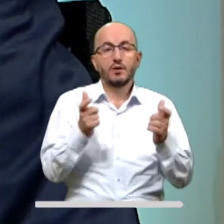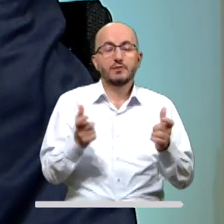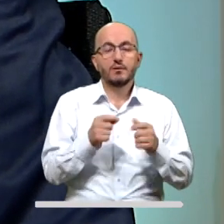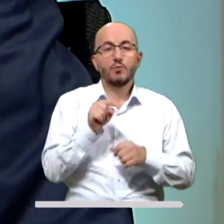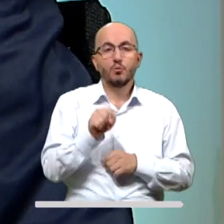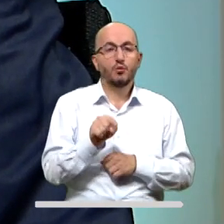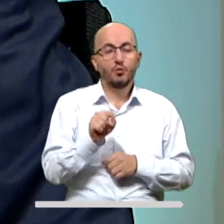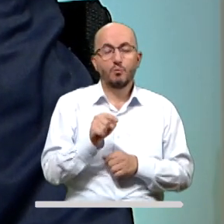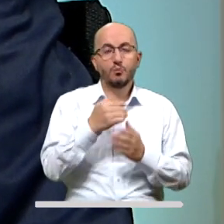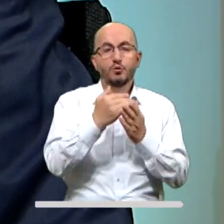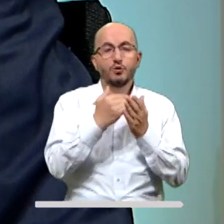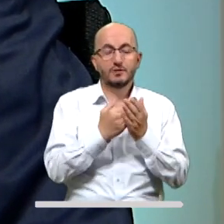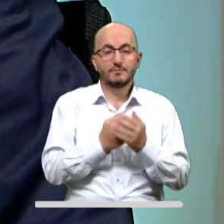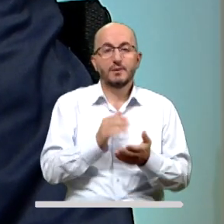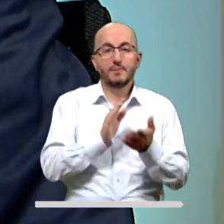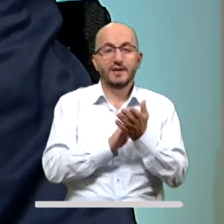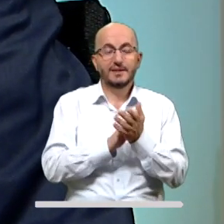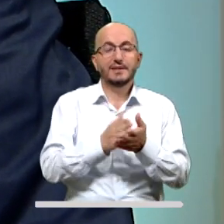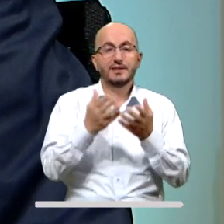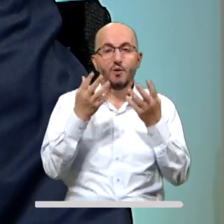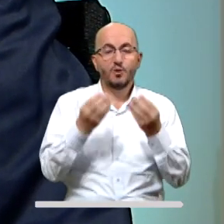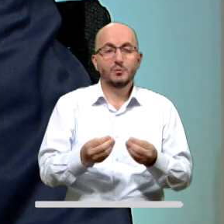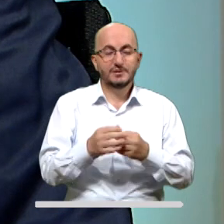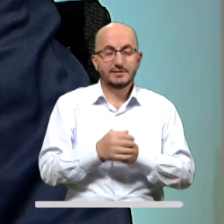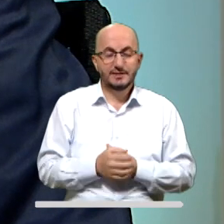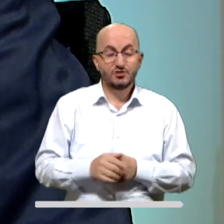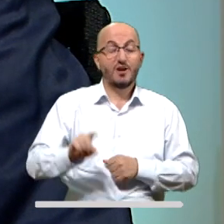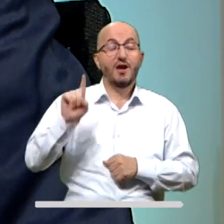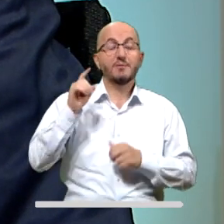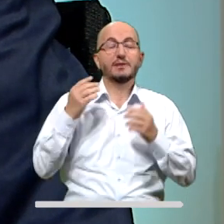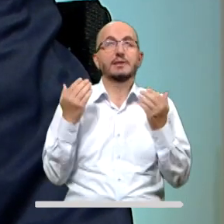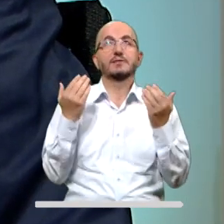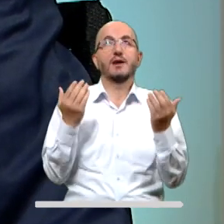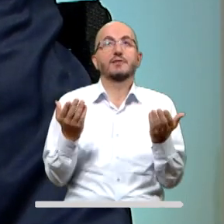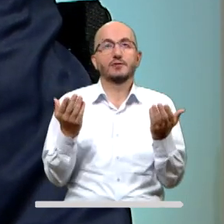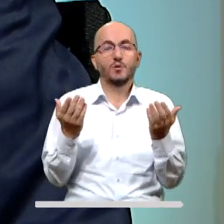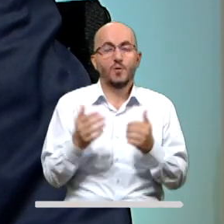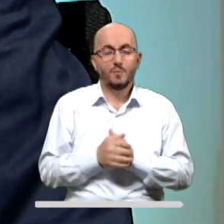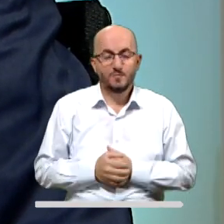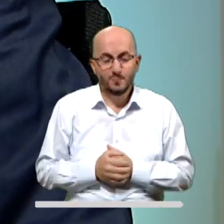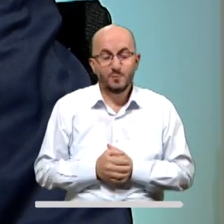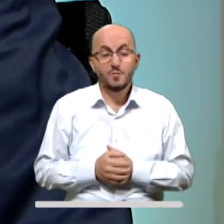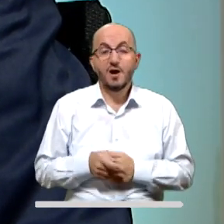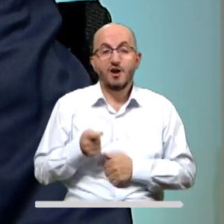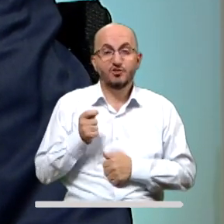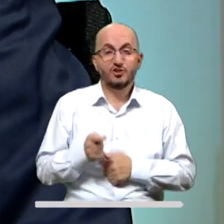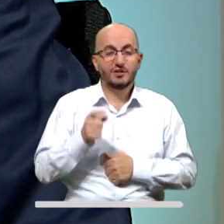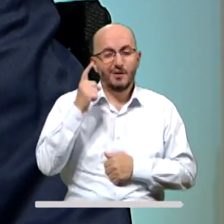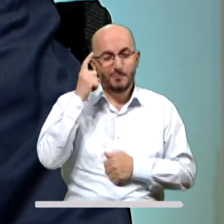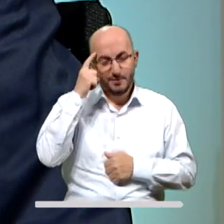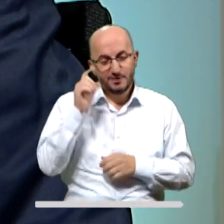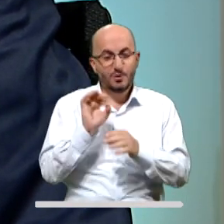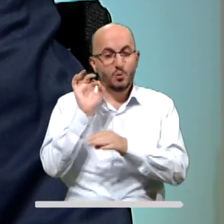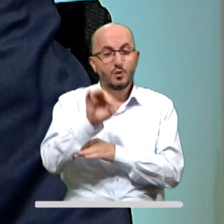bu programların bereketli geçmesini Cenab-ı Hak'tan niyaz ediyorum. Amin hocam. Hakikaten bilgiye ulaşmak